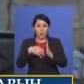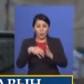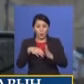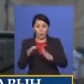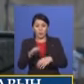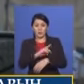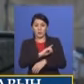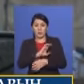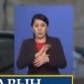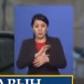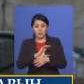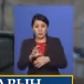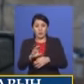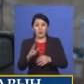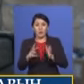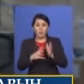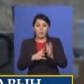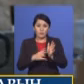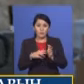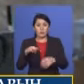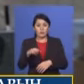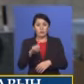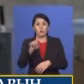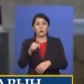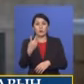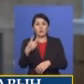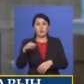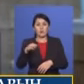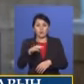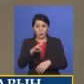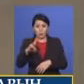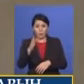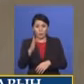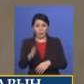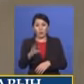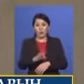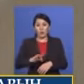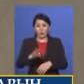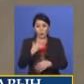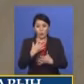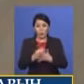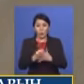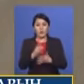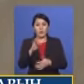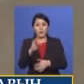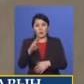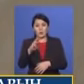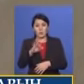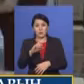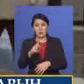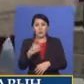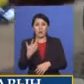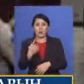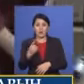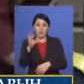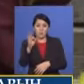қуаттылығы 88 мыңнан 120 мың тоннаға дейін жететін болады. Облыс өзін ірімшікпен 31%-ке